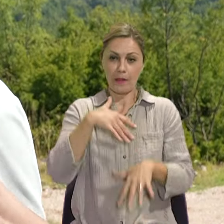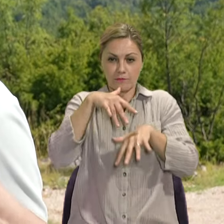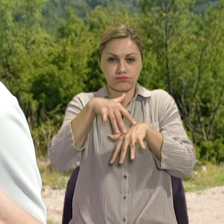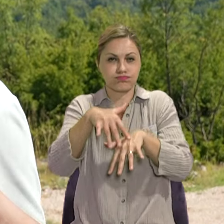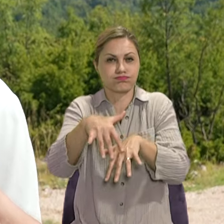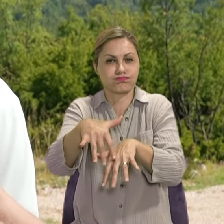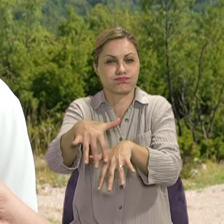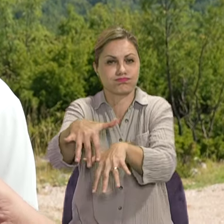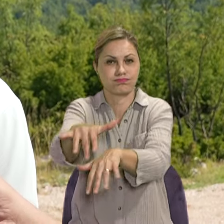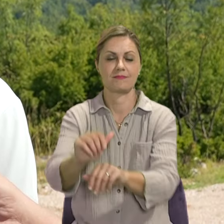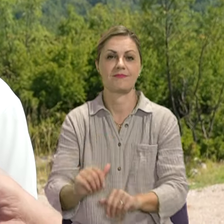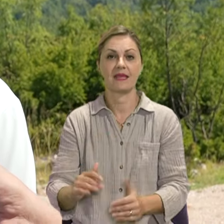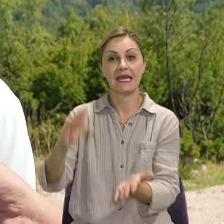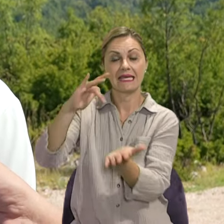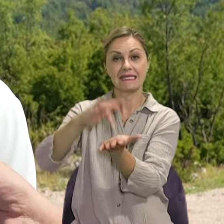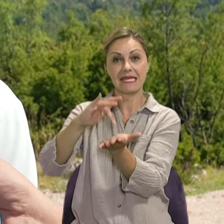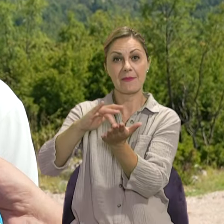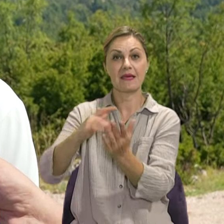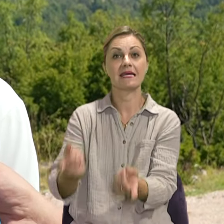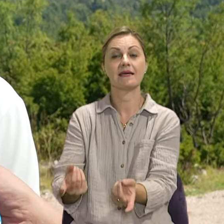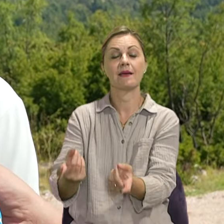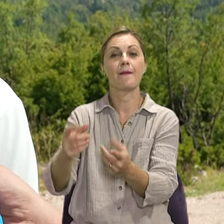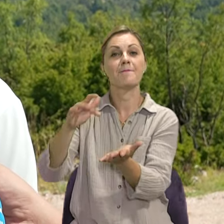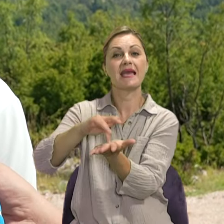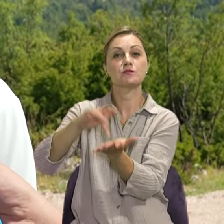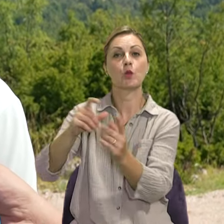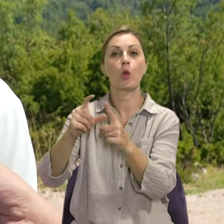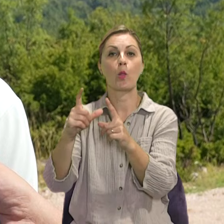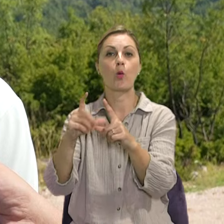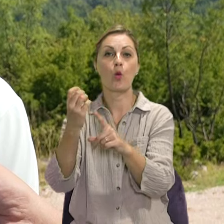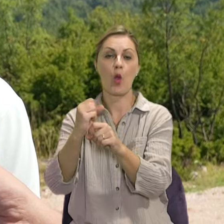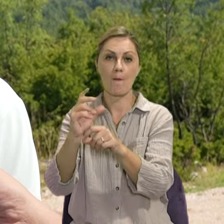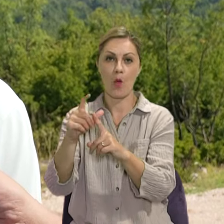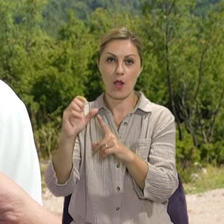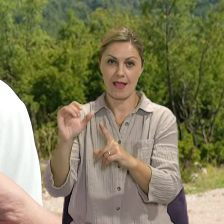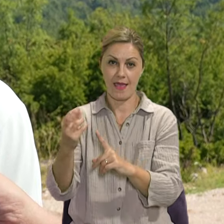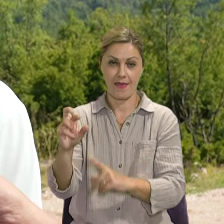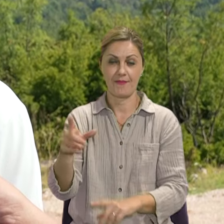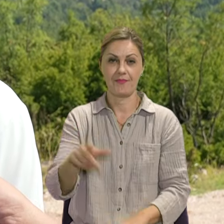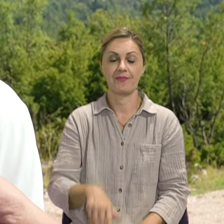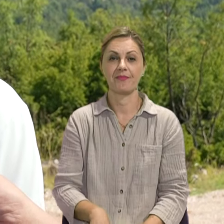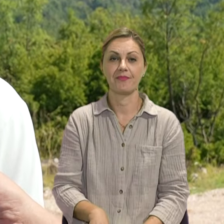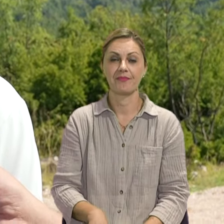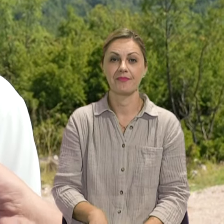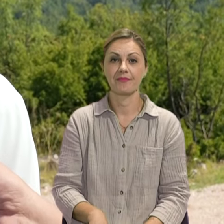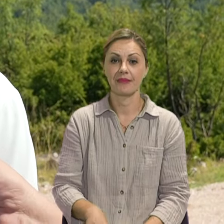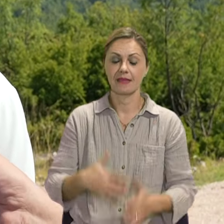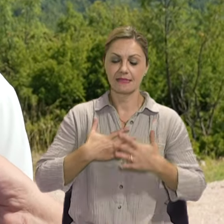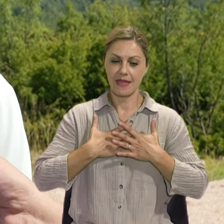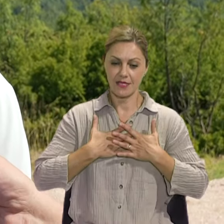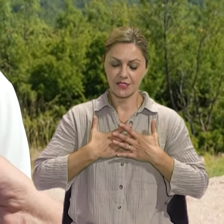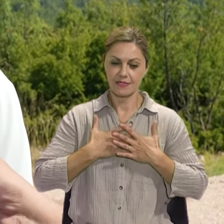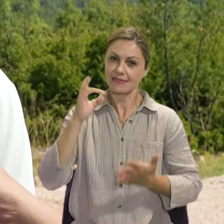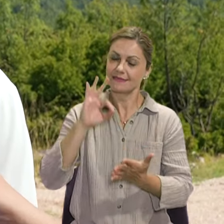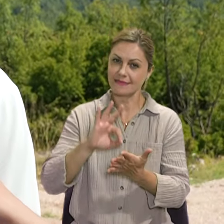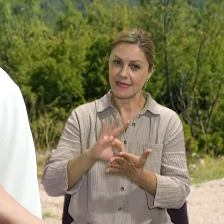koji smo razvijali, čiji je centar u Dugopolju, u novom sagrađenom informacijskom i edukacijskom centru, tako da je naše, možemo